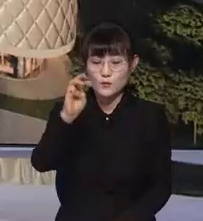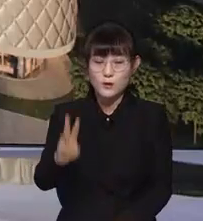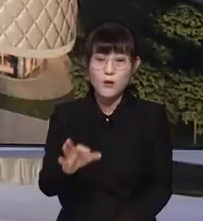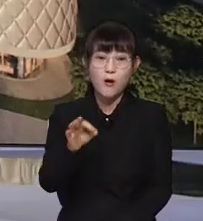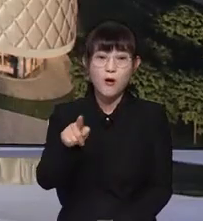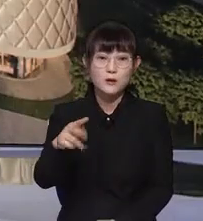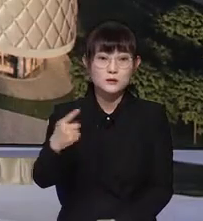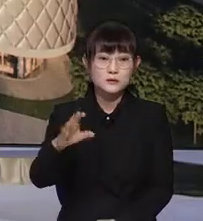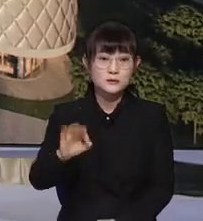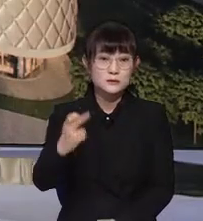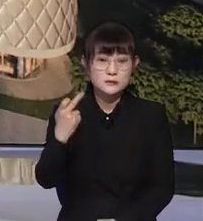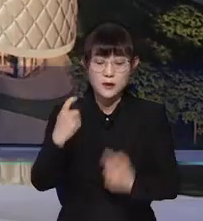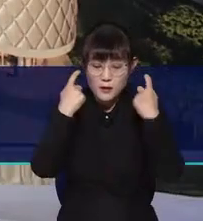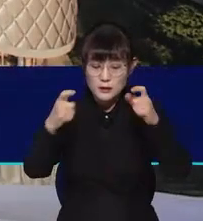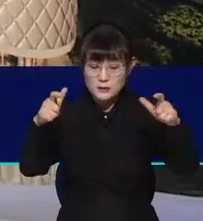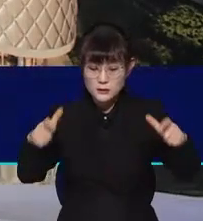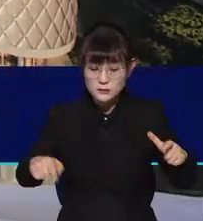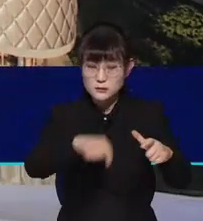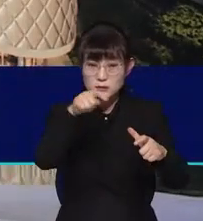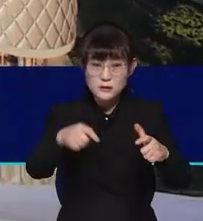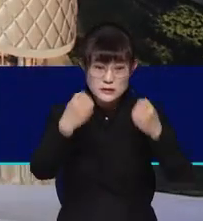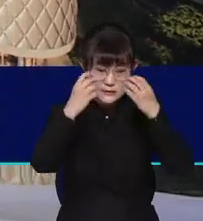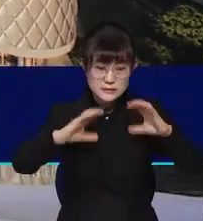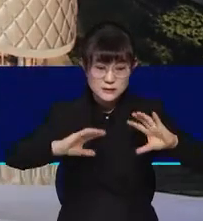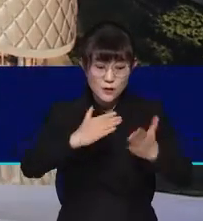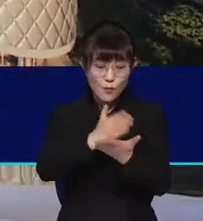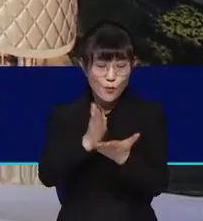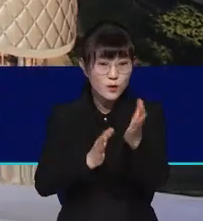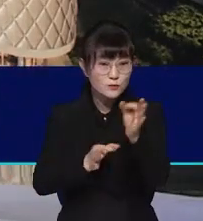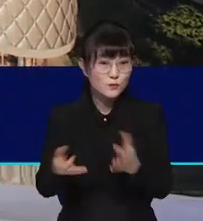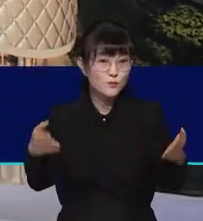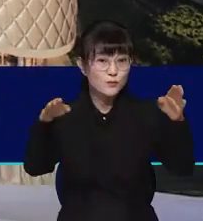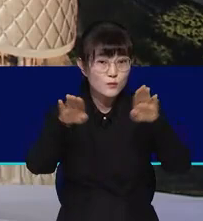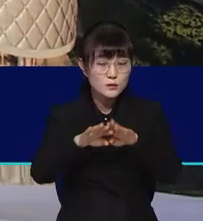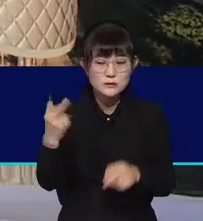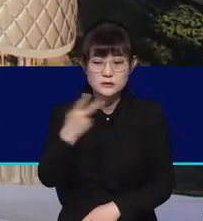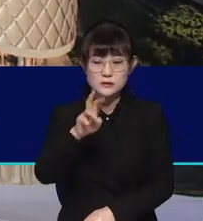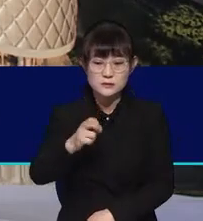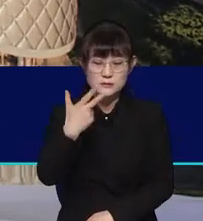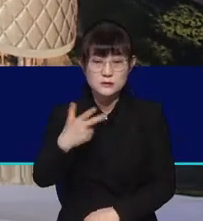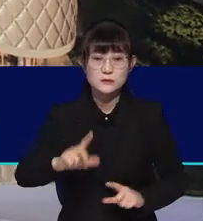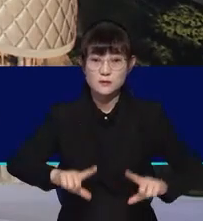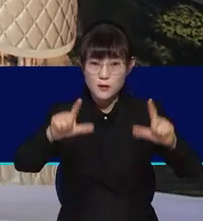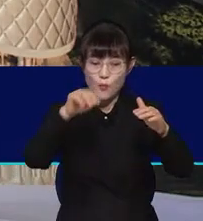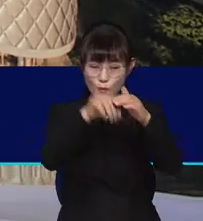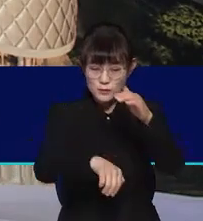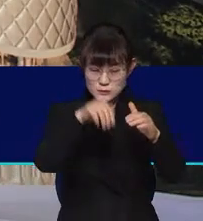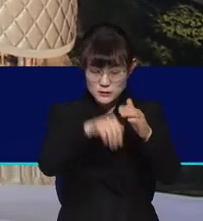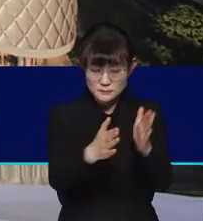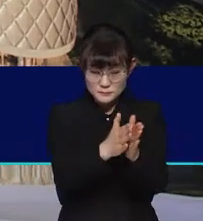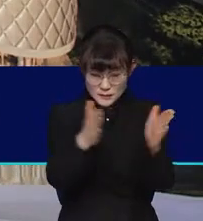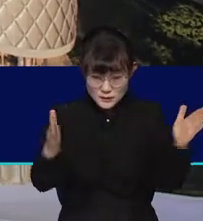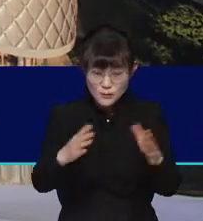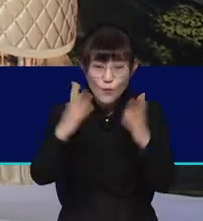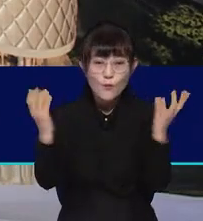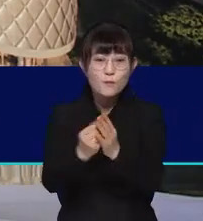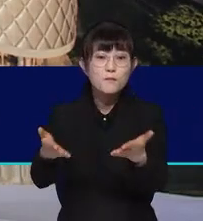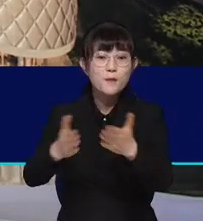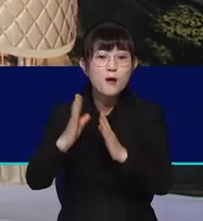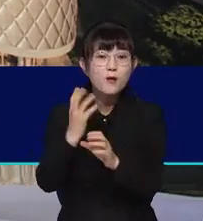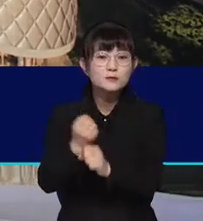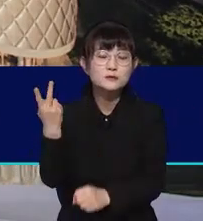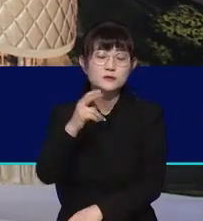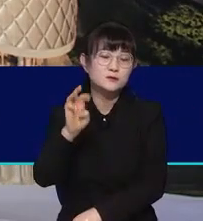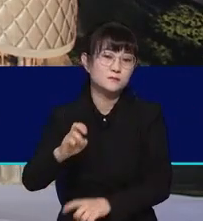광주 어등산 관광단지 내 신세계 스타필드가 오는 2027년 착공돼 2030년에 온전한 모습을 드러낼